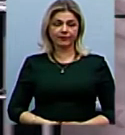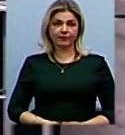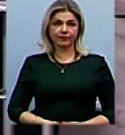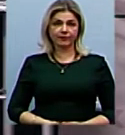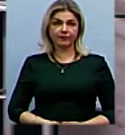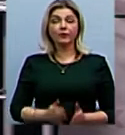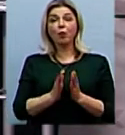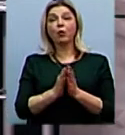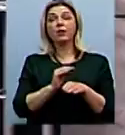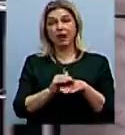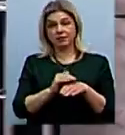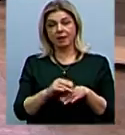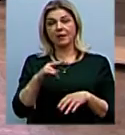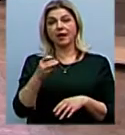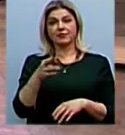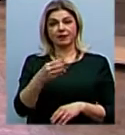Будь ласка, Глесю.